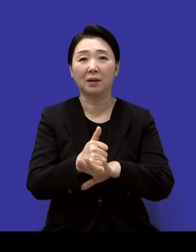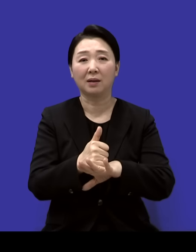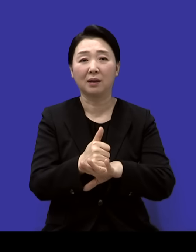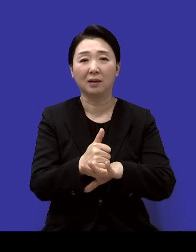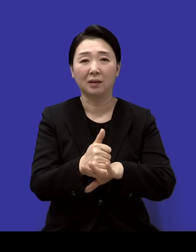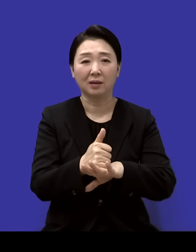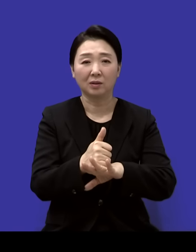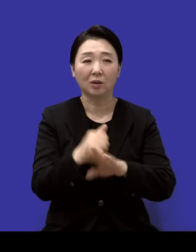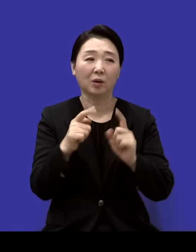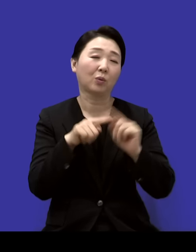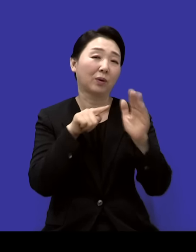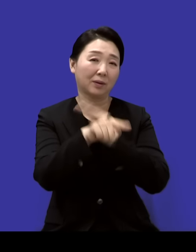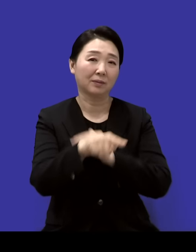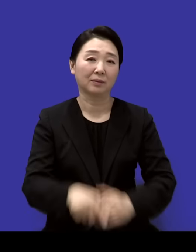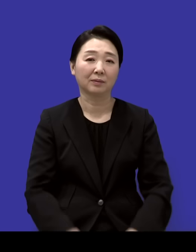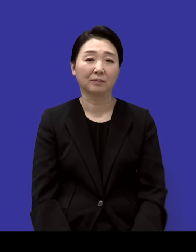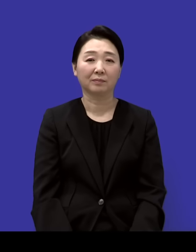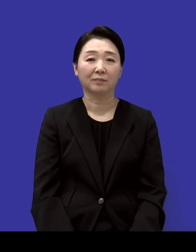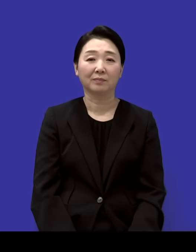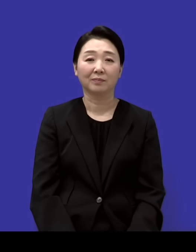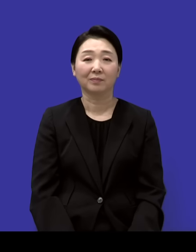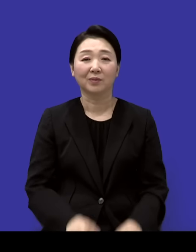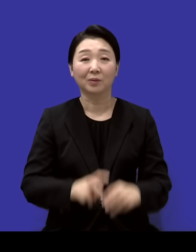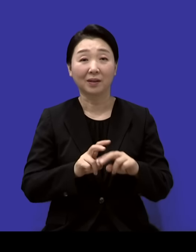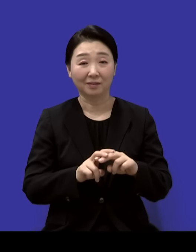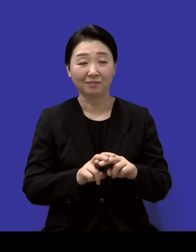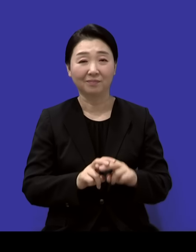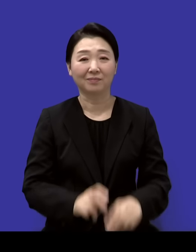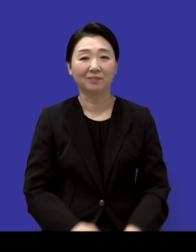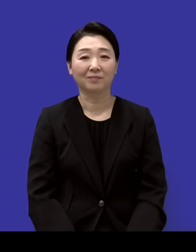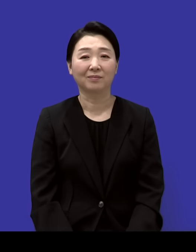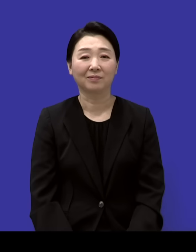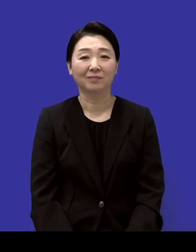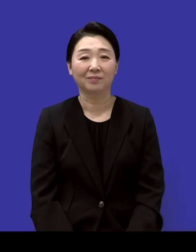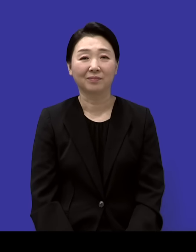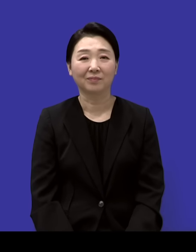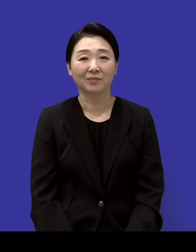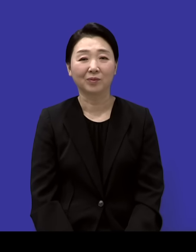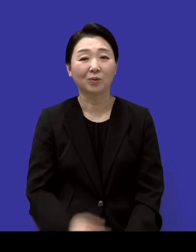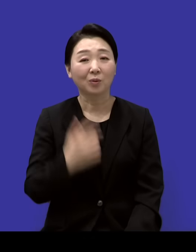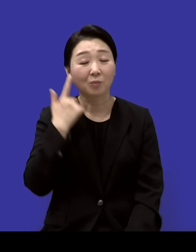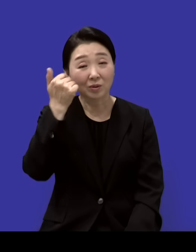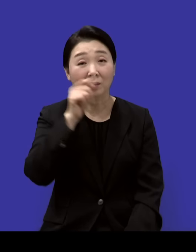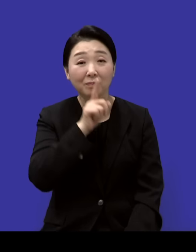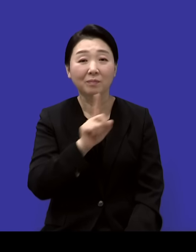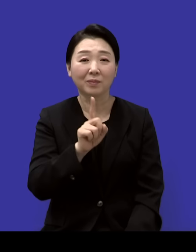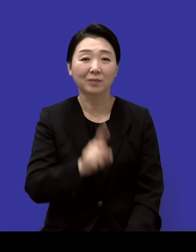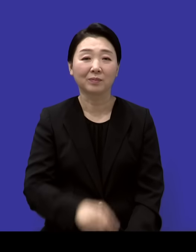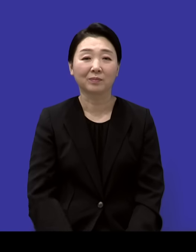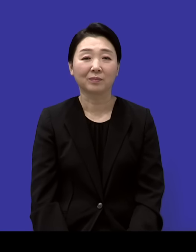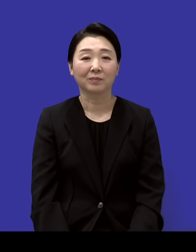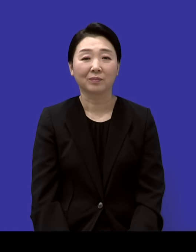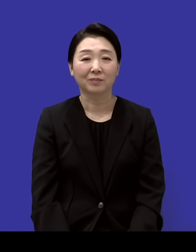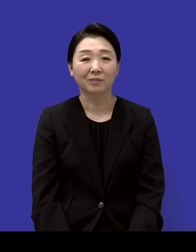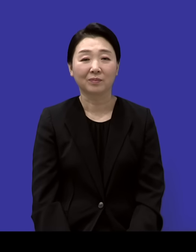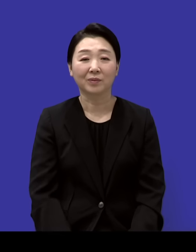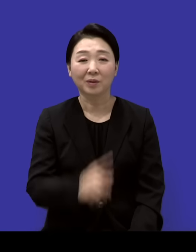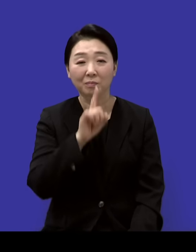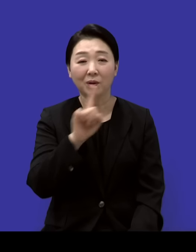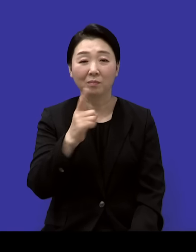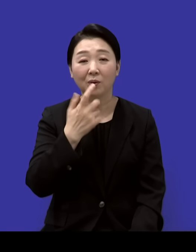이러면서 교회를 갔거든요. 그리고 가서 딱 앉았는데 네. 기가 막히게도 목사님께서 그날 네. 이 말씀